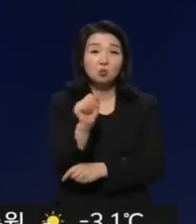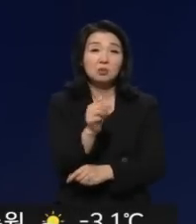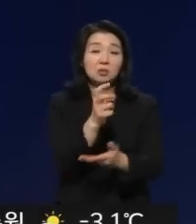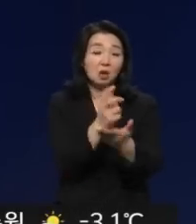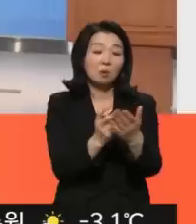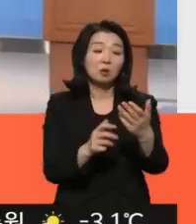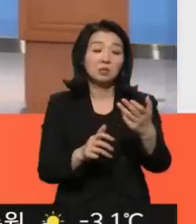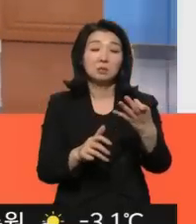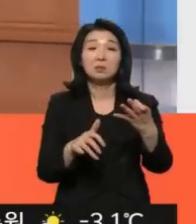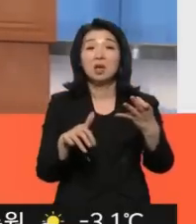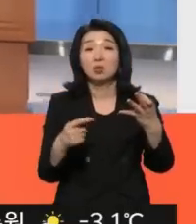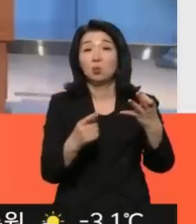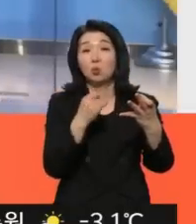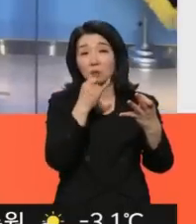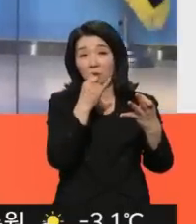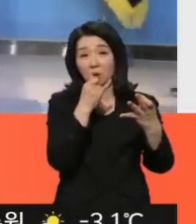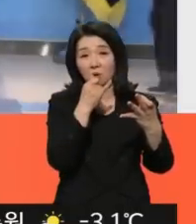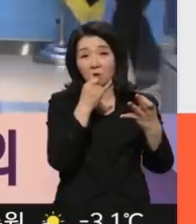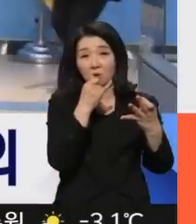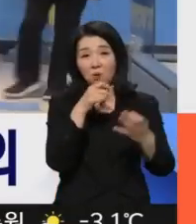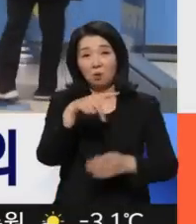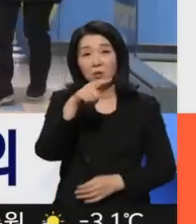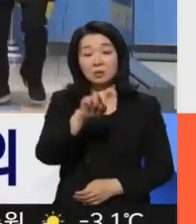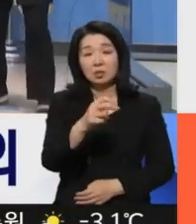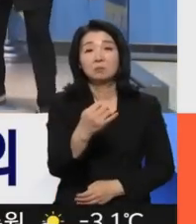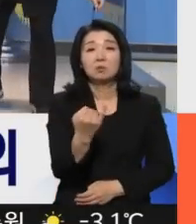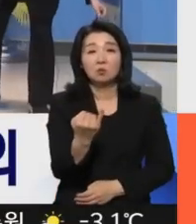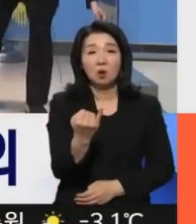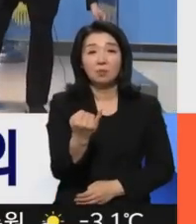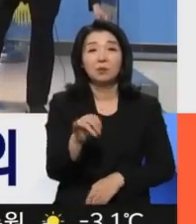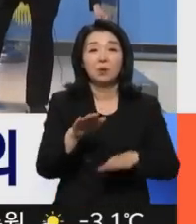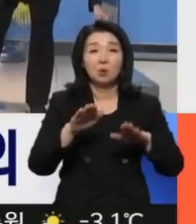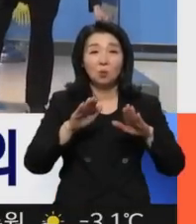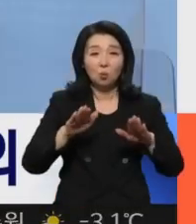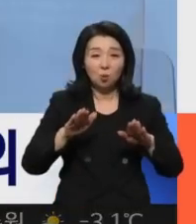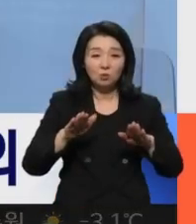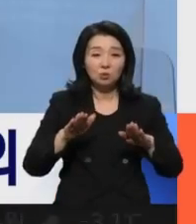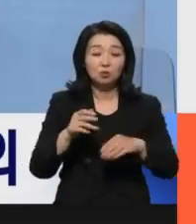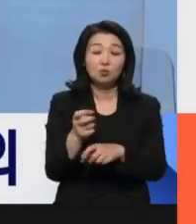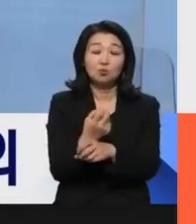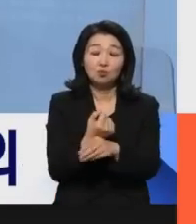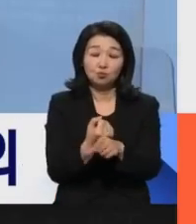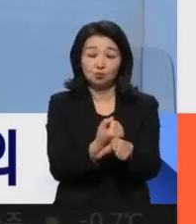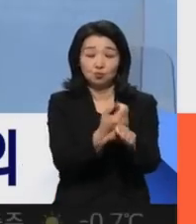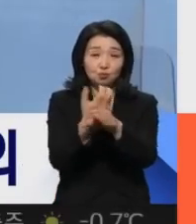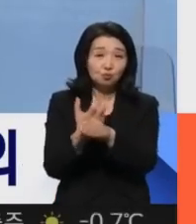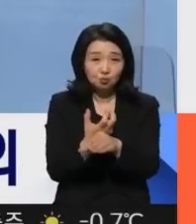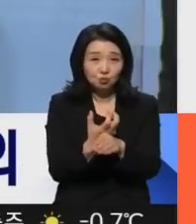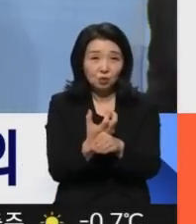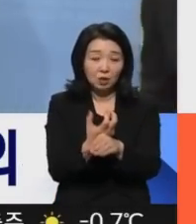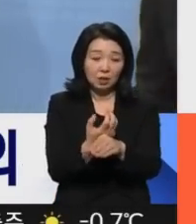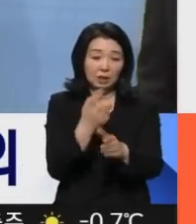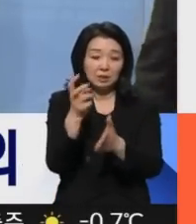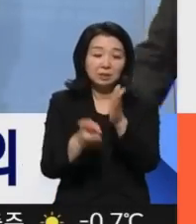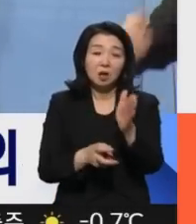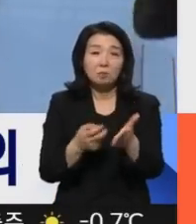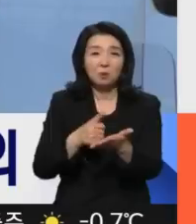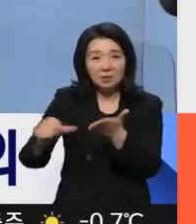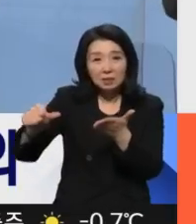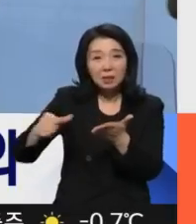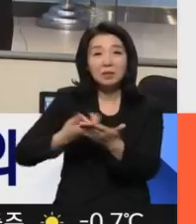제14조에 들어있는데요. 심상정 의원이 오늘 이 조항을 삭제한 운수사업법 일부 개정안을 발의했습니다. 정부의 업무 개시